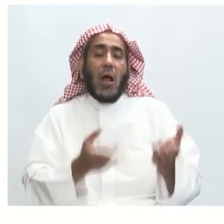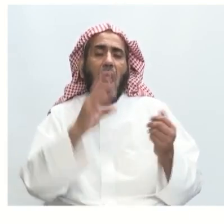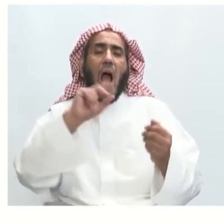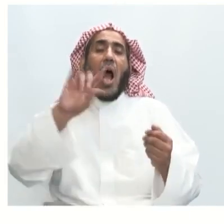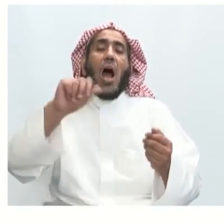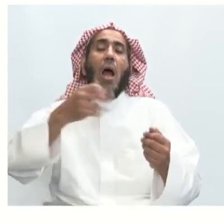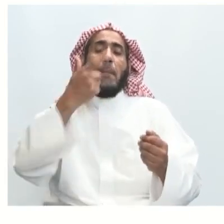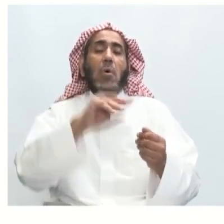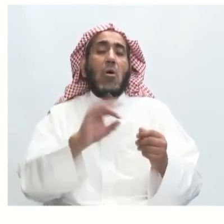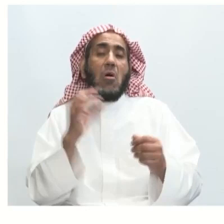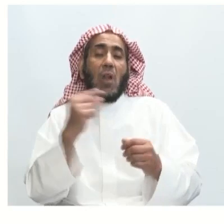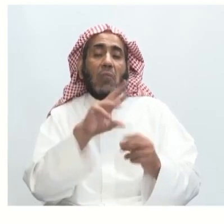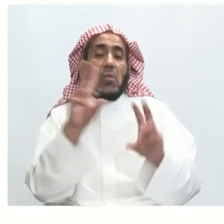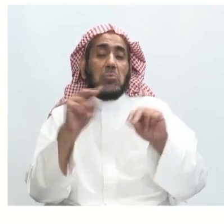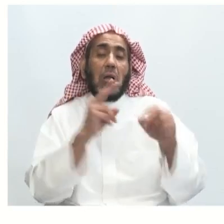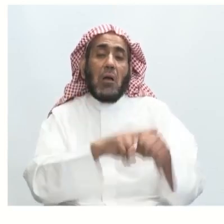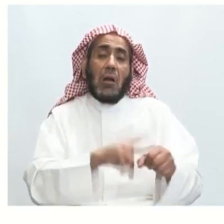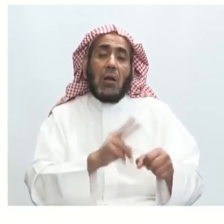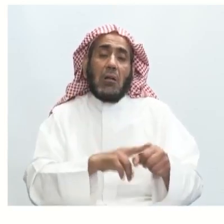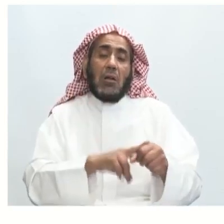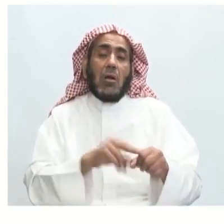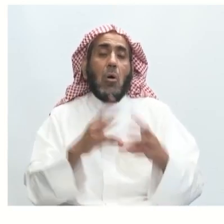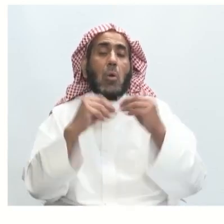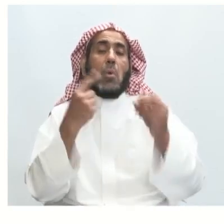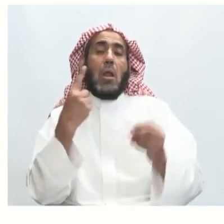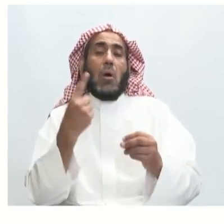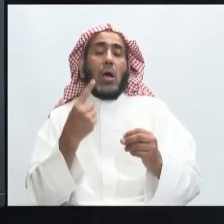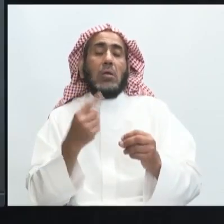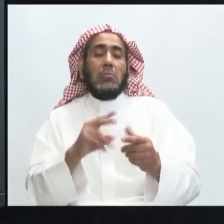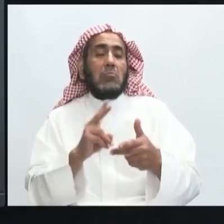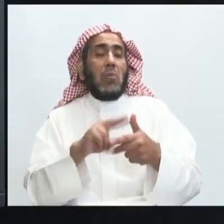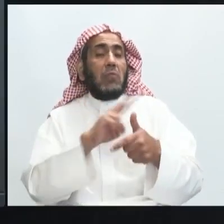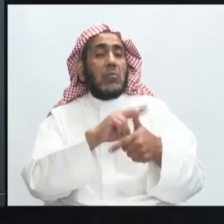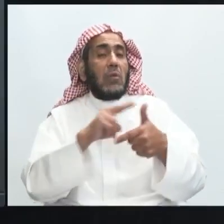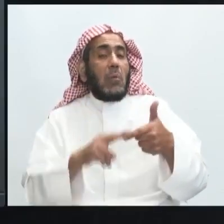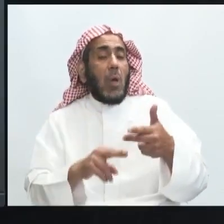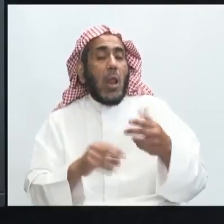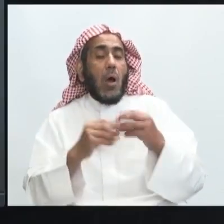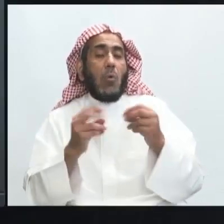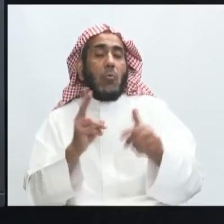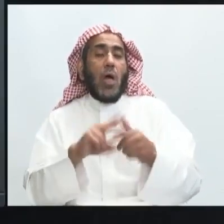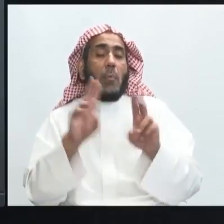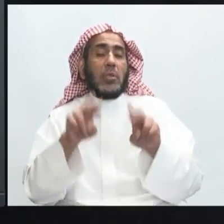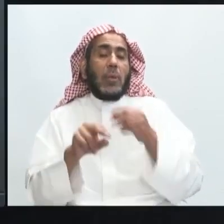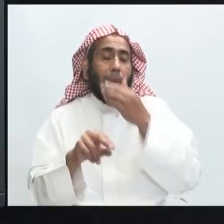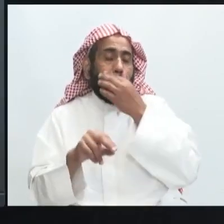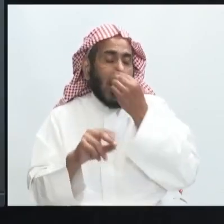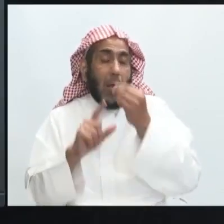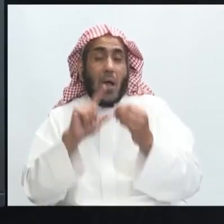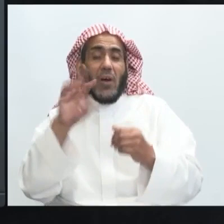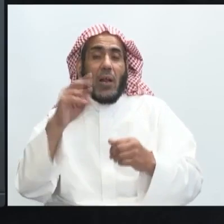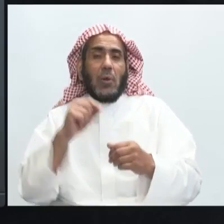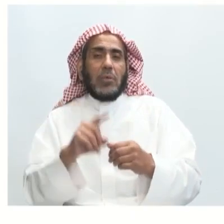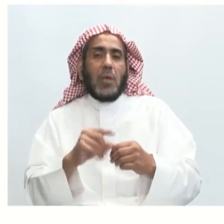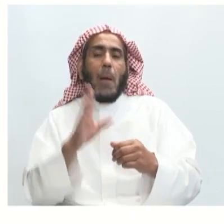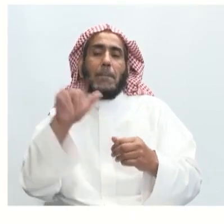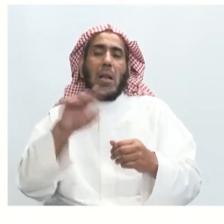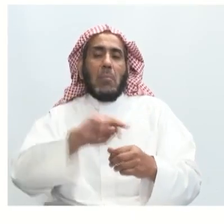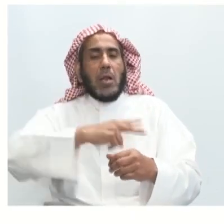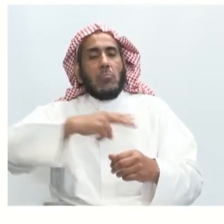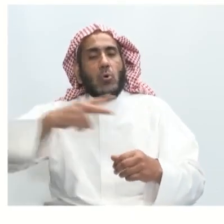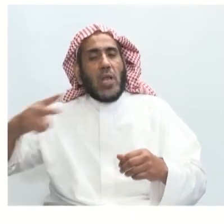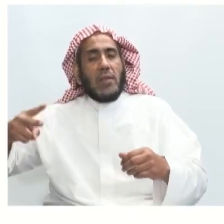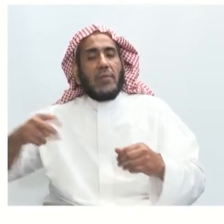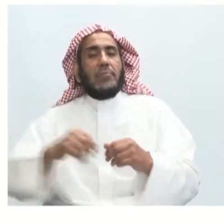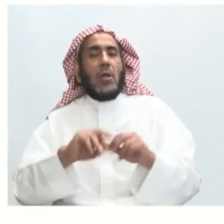لقائم فالالفاظ متكرره والمعنى واحد يعني ان الكلام تكرر والمعنى ثابت فقال ابو العباس بل المعاني